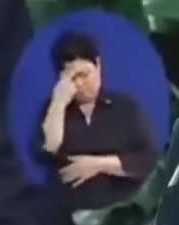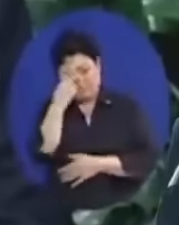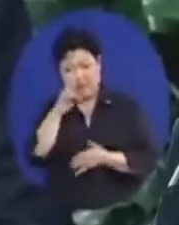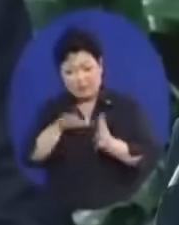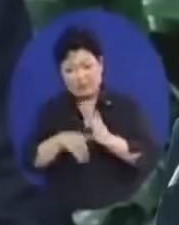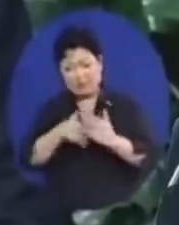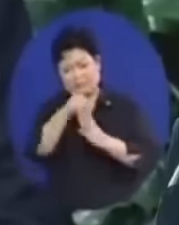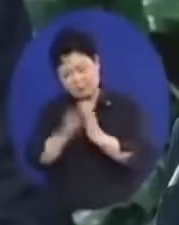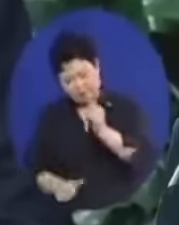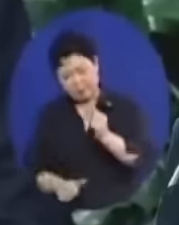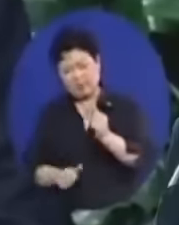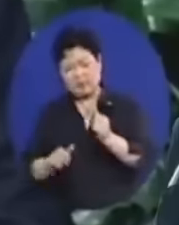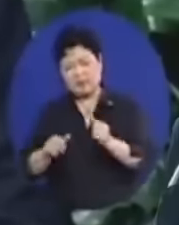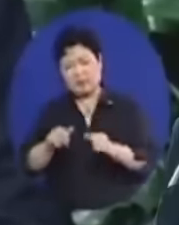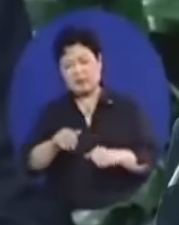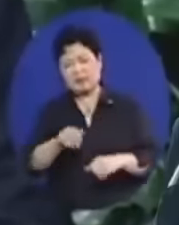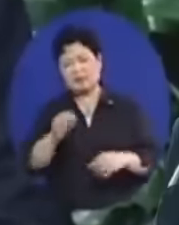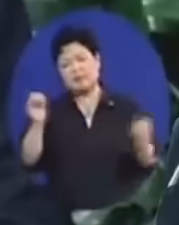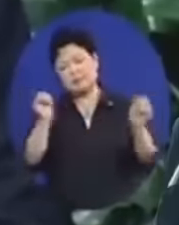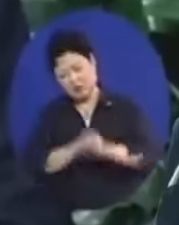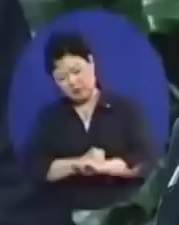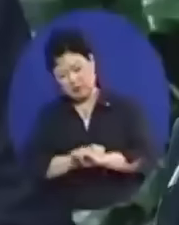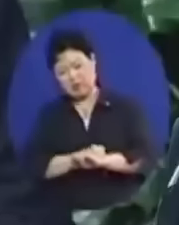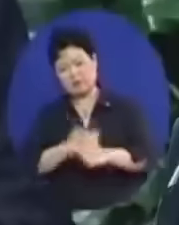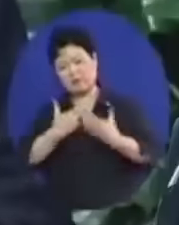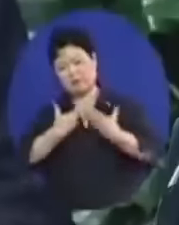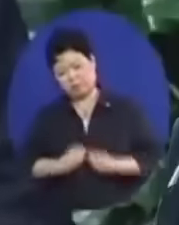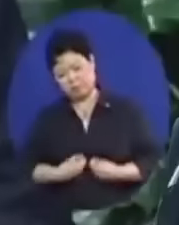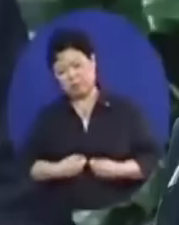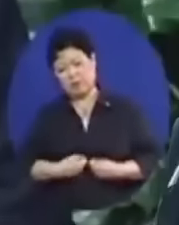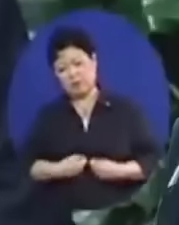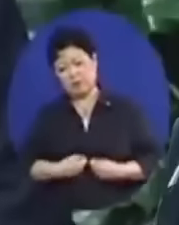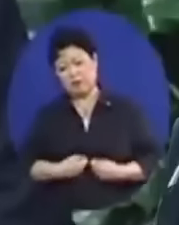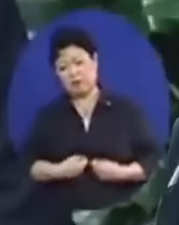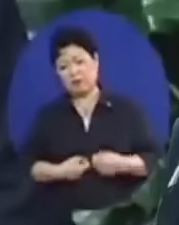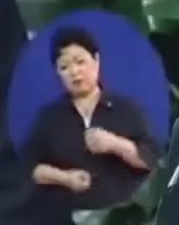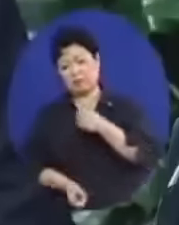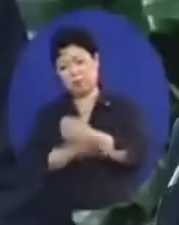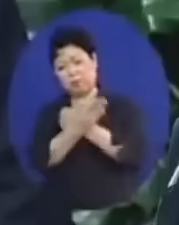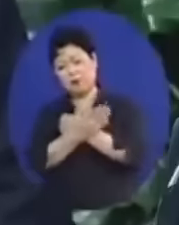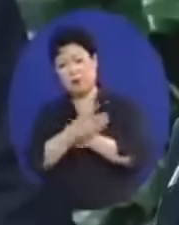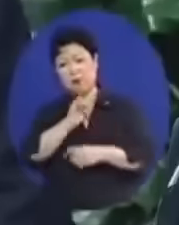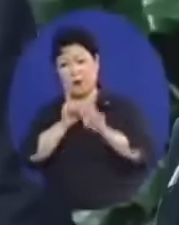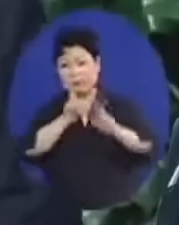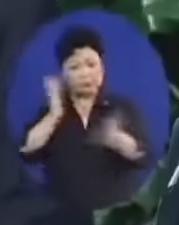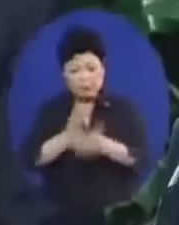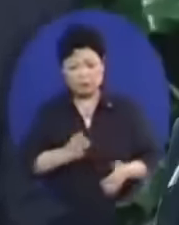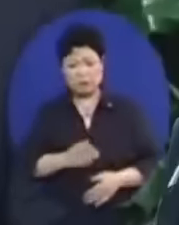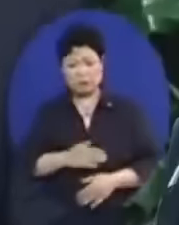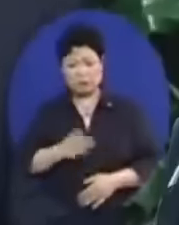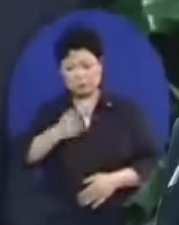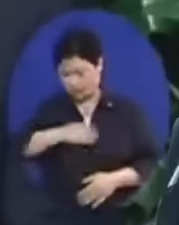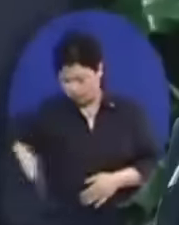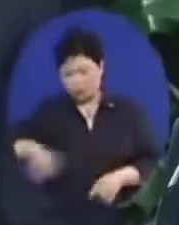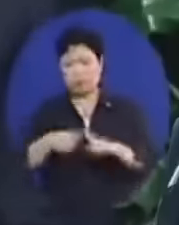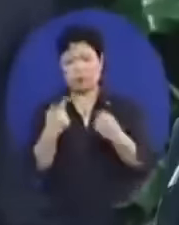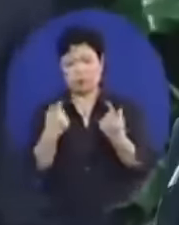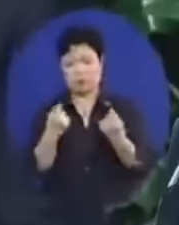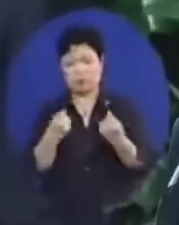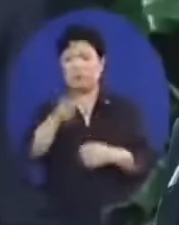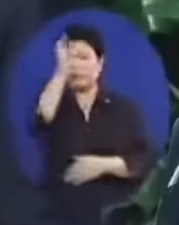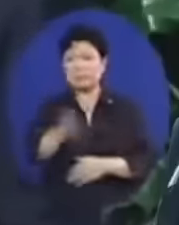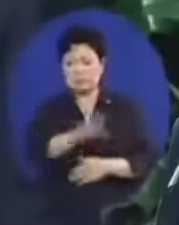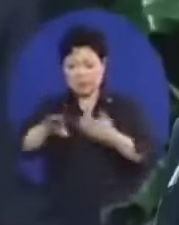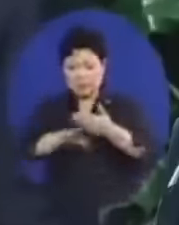이제 실패자요 인생 패배자요 절망자요 빈손던자라고 고백을 하면 안 됩니다. 그건 자기를 잃어버린 사람이요.